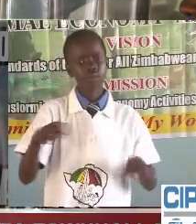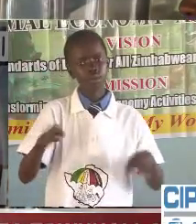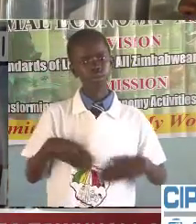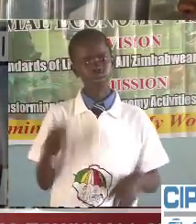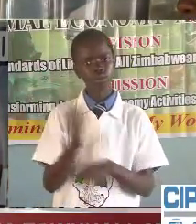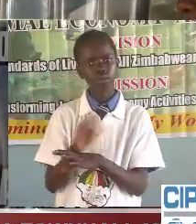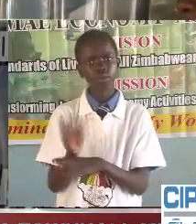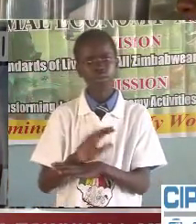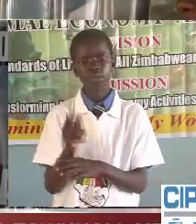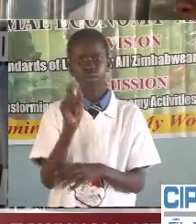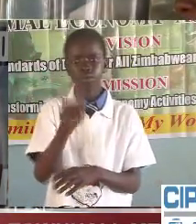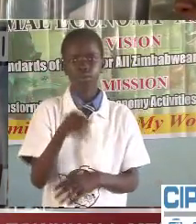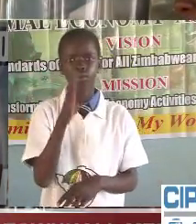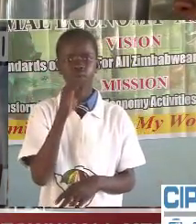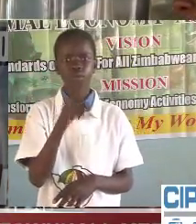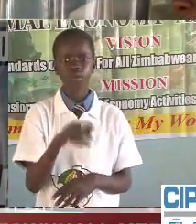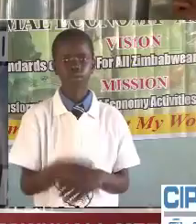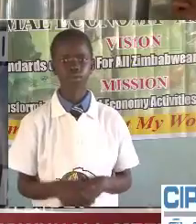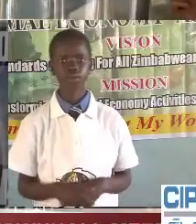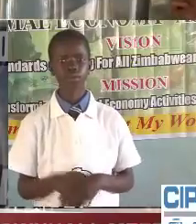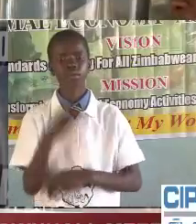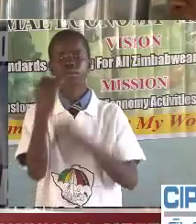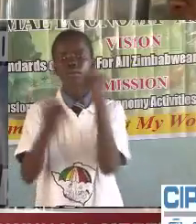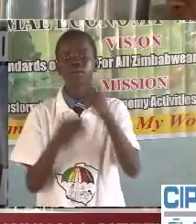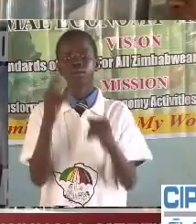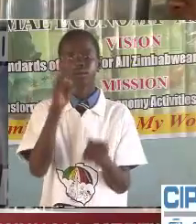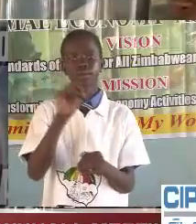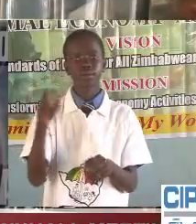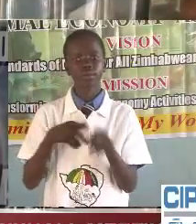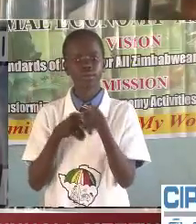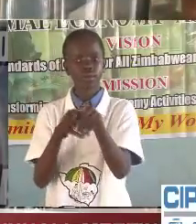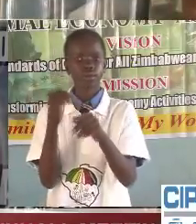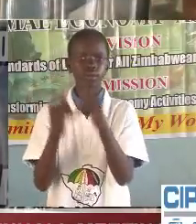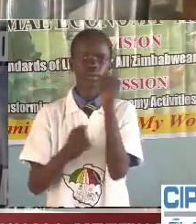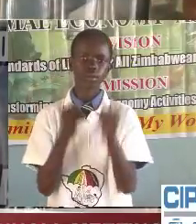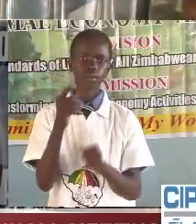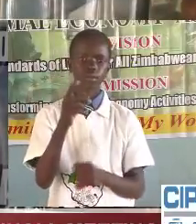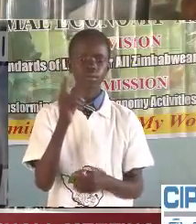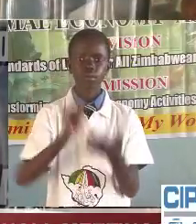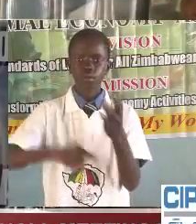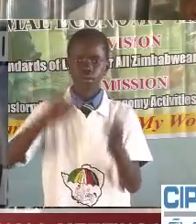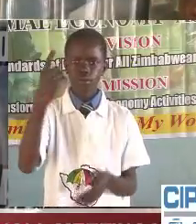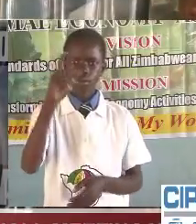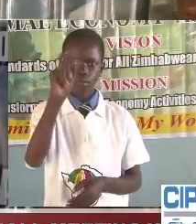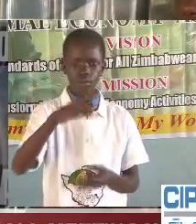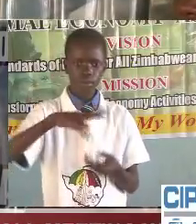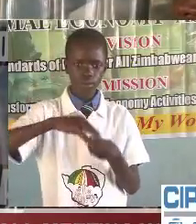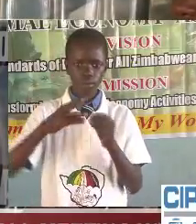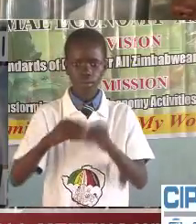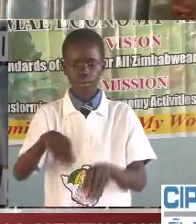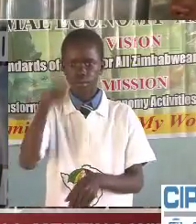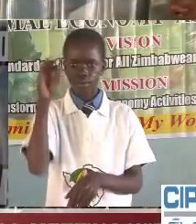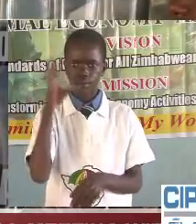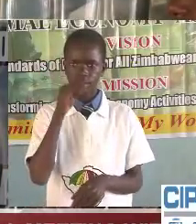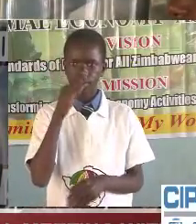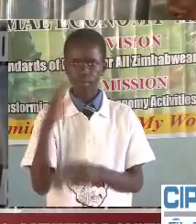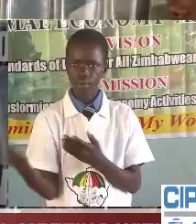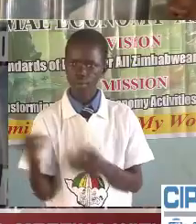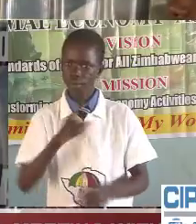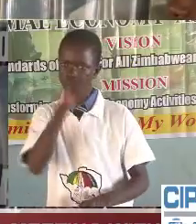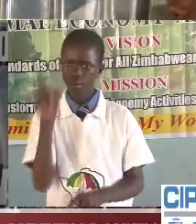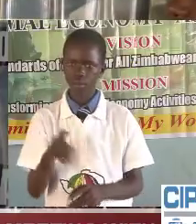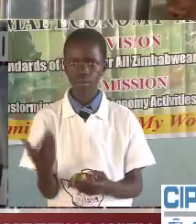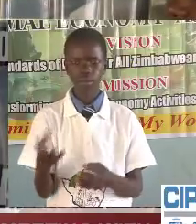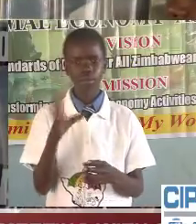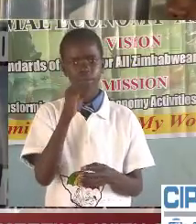nzvimbo dzisingatendegwi, makuzodzingirirwa nemutemo. Saka chokutanga ndechokugadzira economy yedu yenyika tapinda. Tagadzira